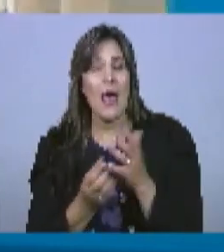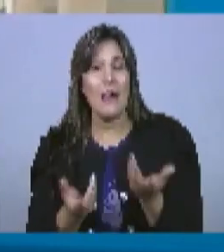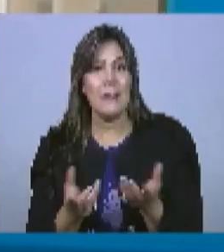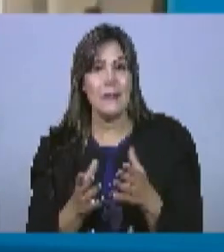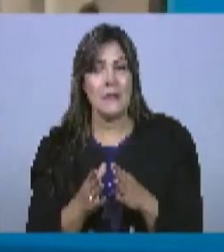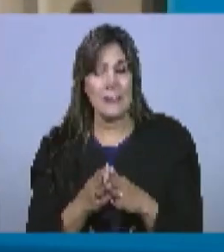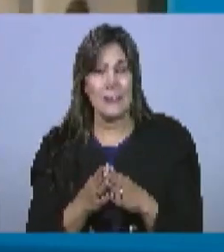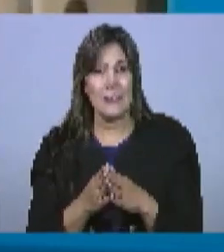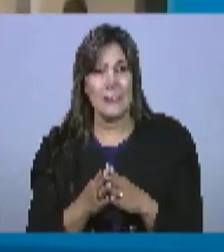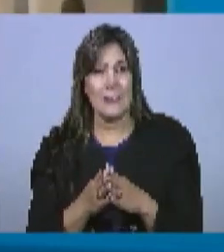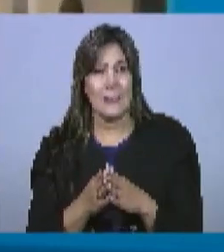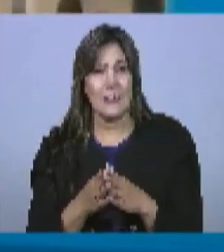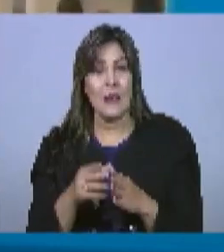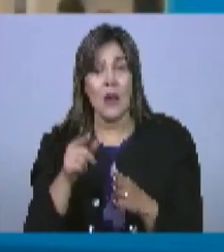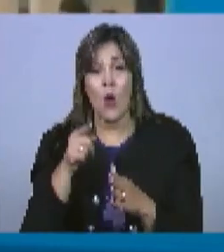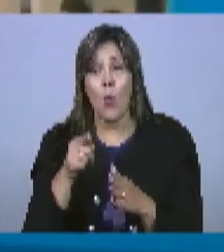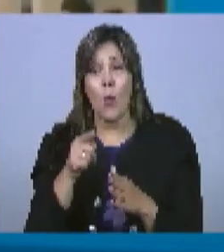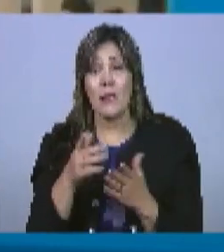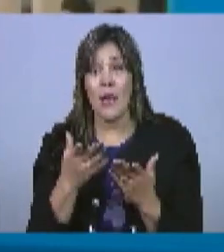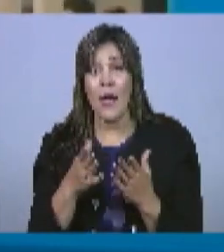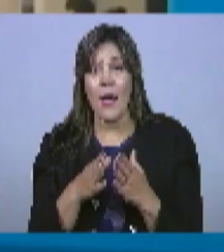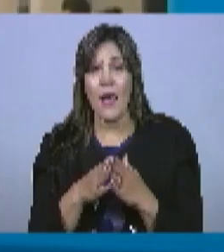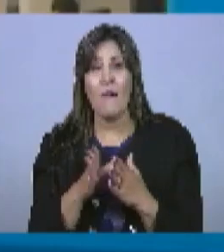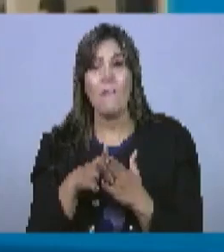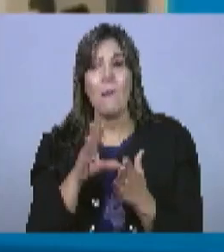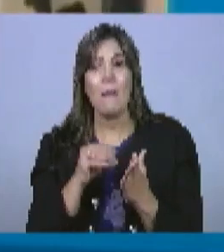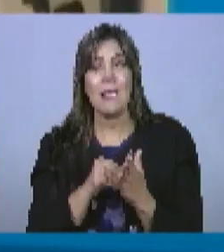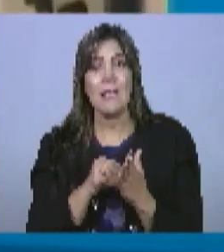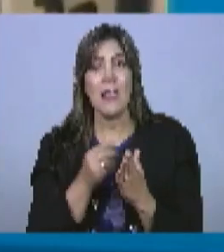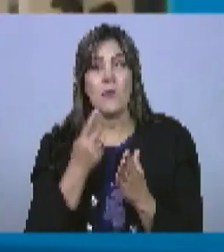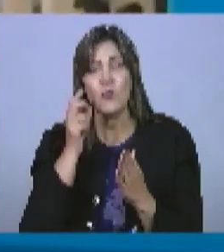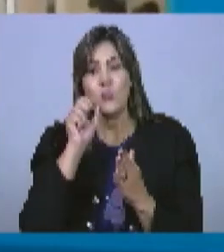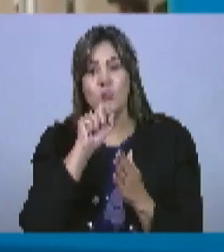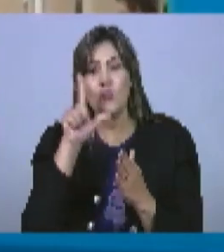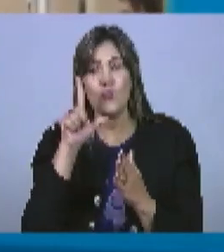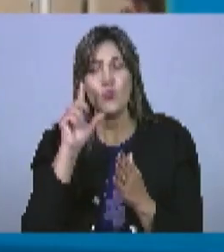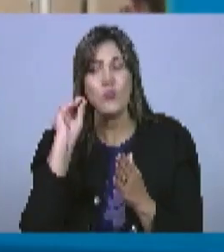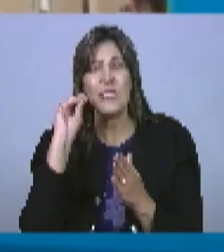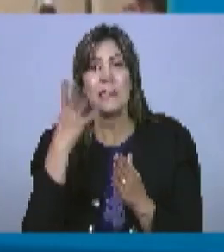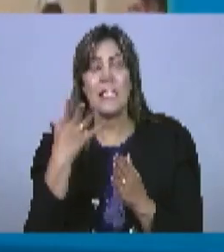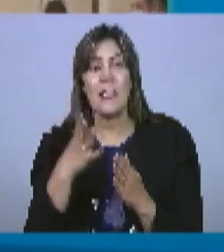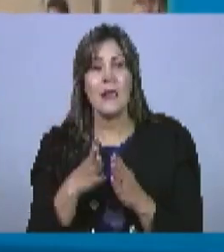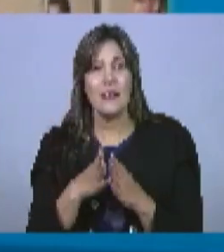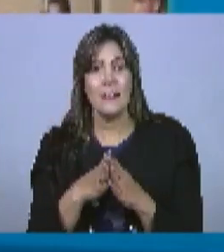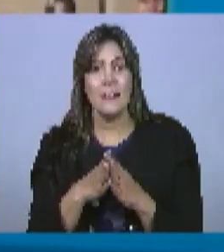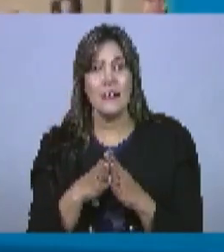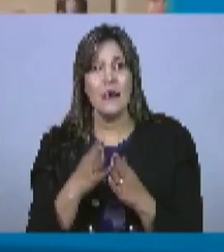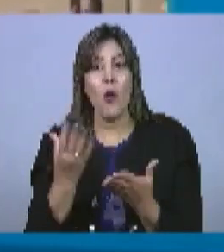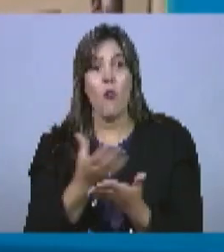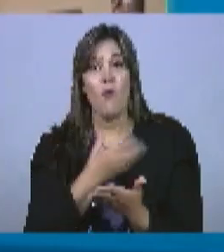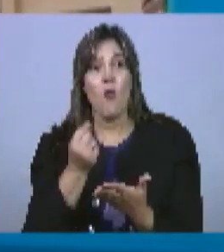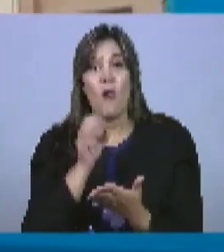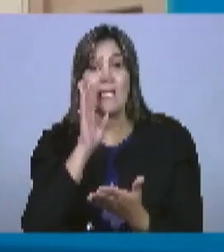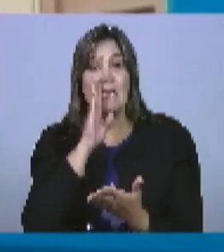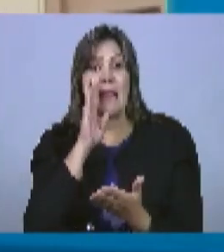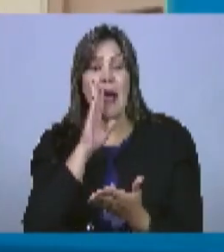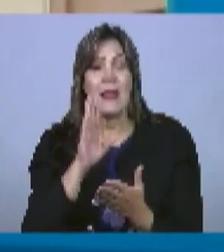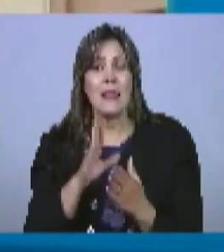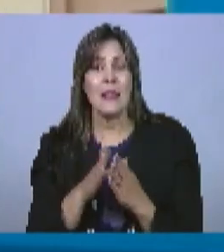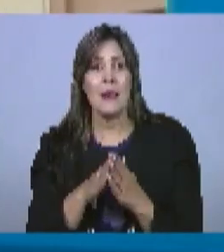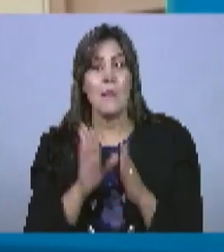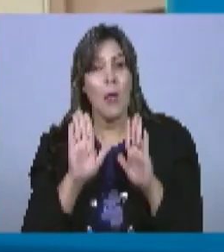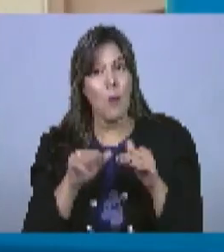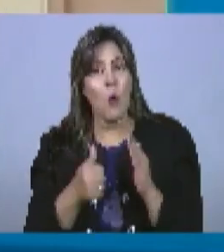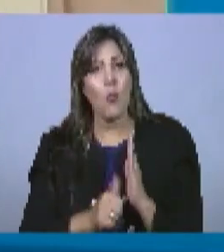الجامعات ده زي ما قلت لحضراتكم في البدايه بيكشف لي الىي حد فرص التعليم